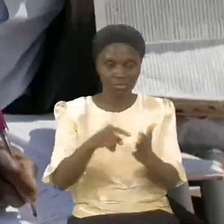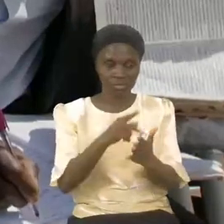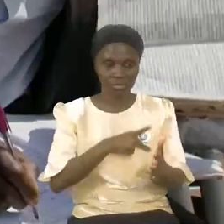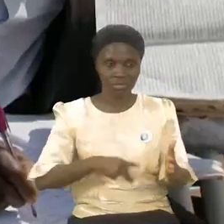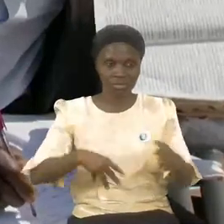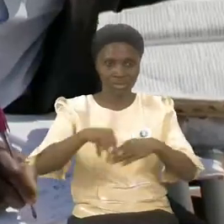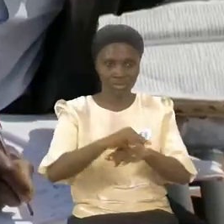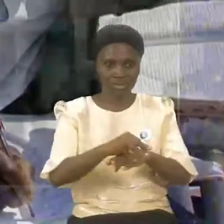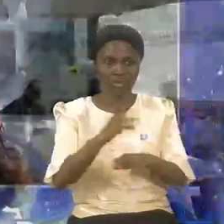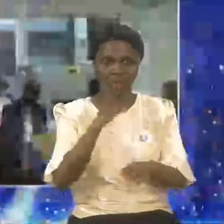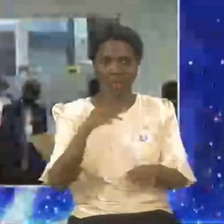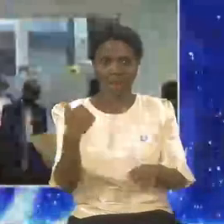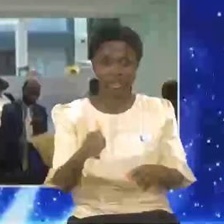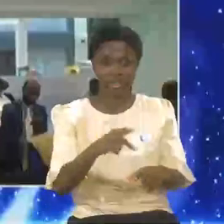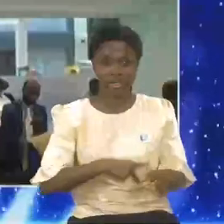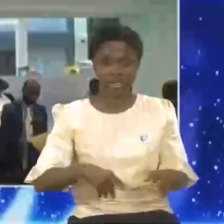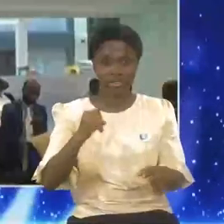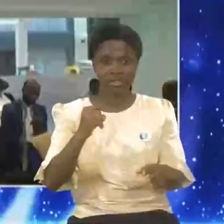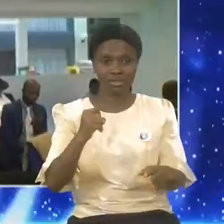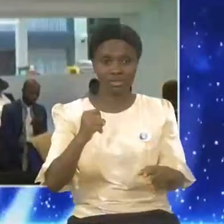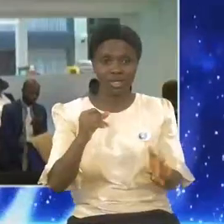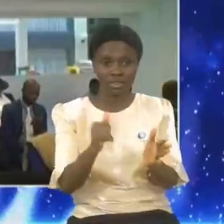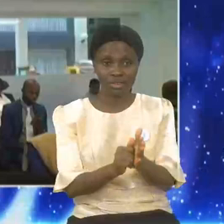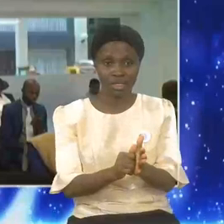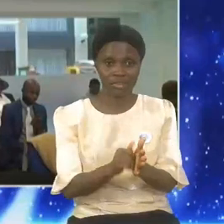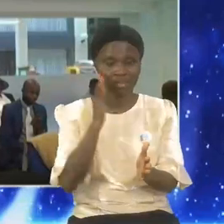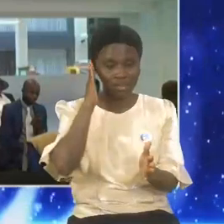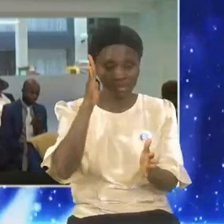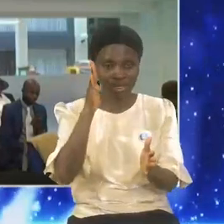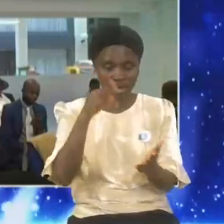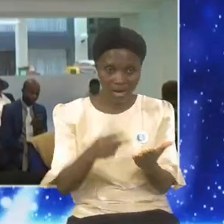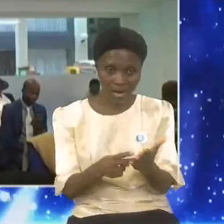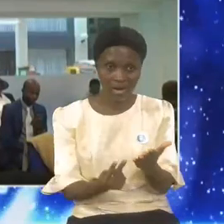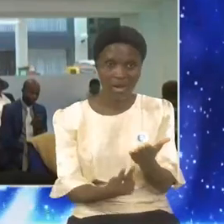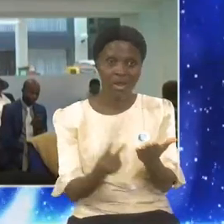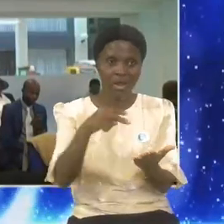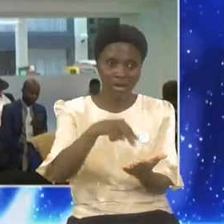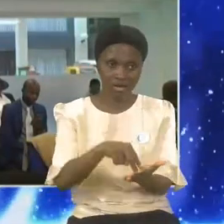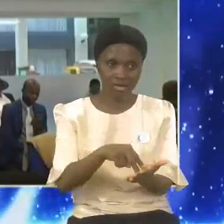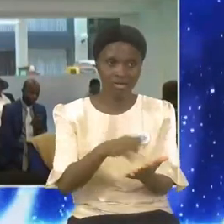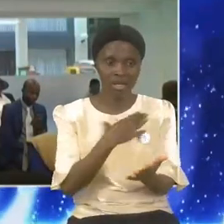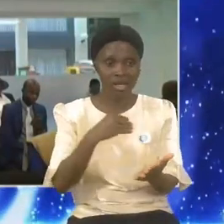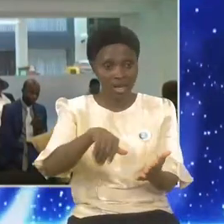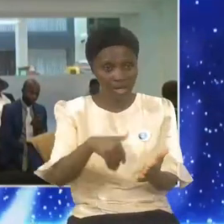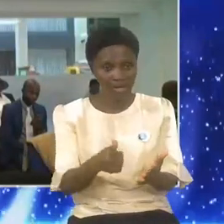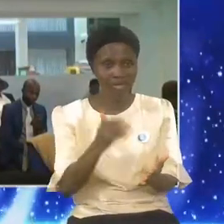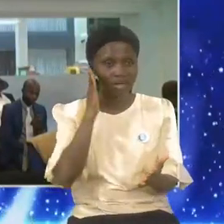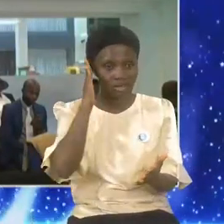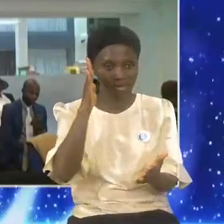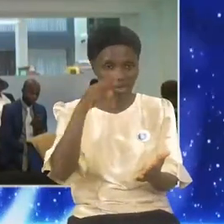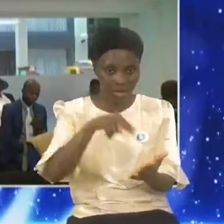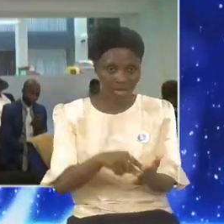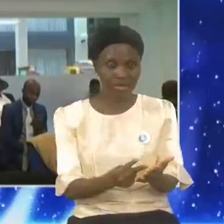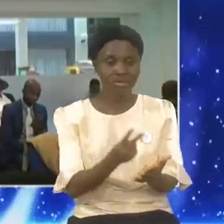des rois qui s'élèveront de ce royaume un autre célèvera après